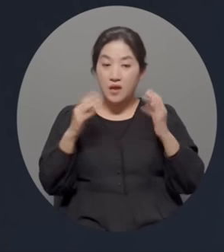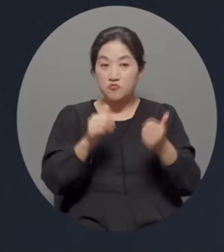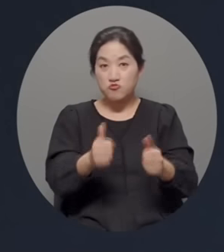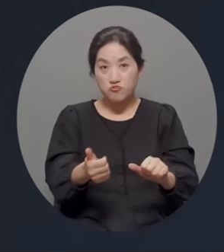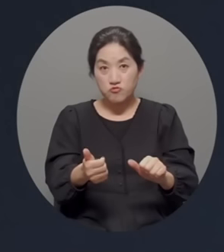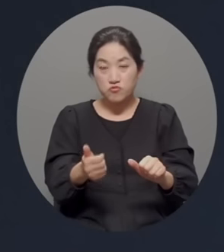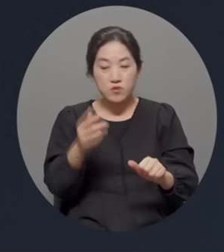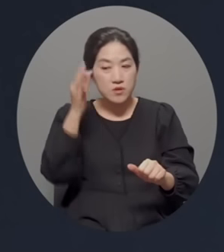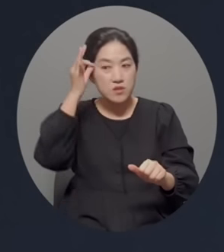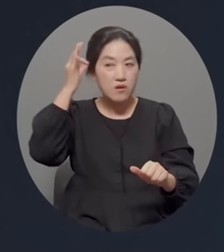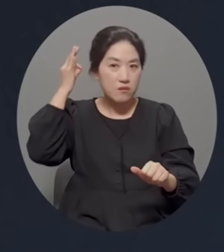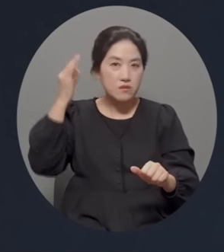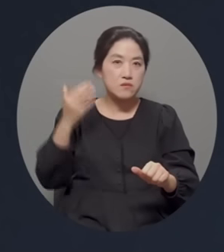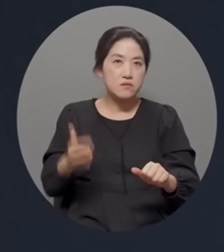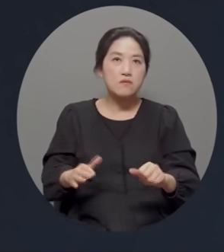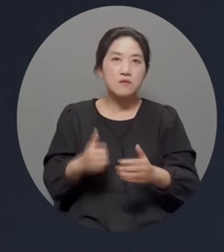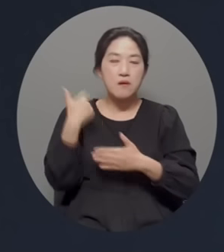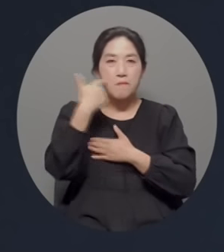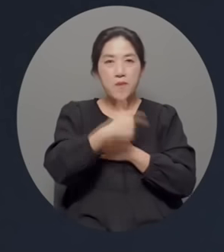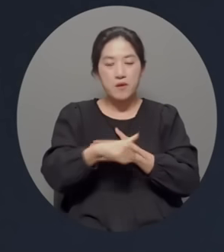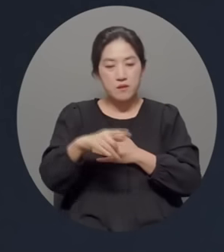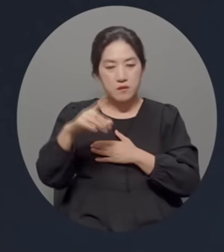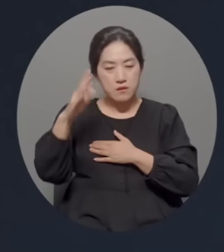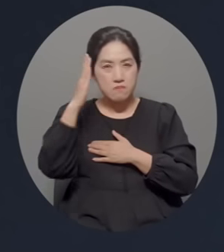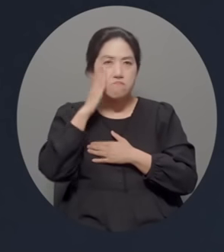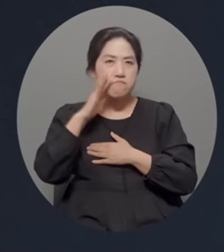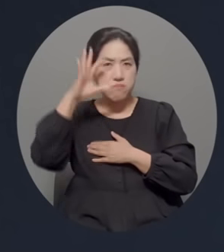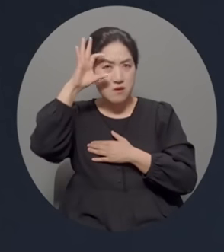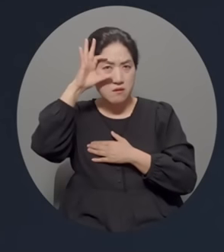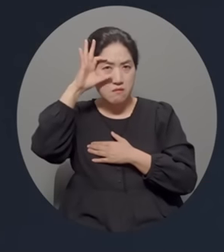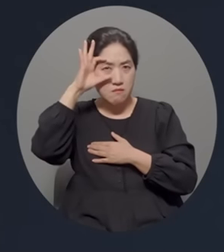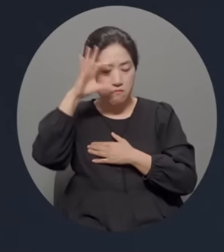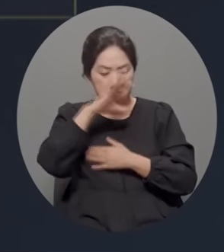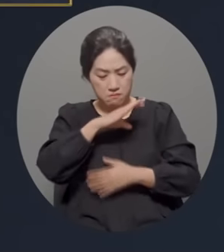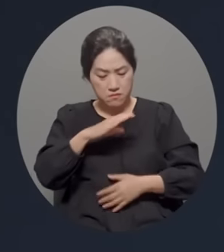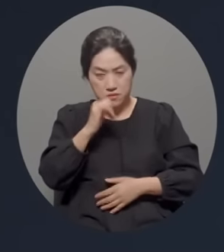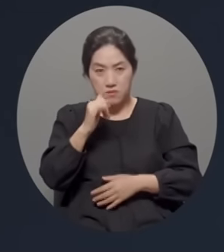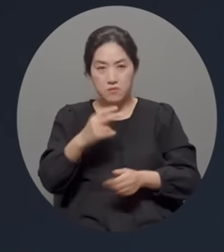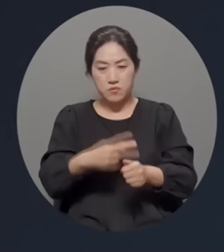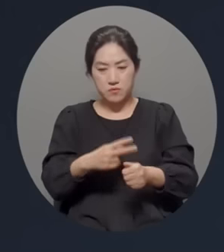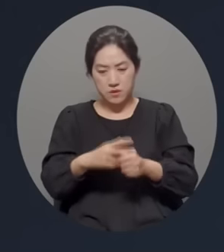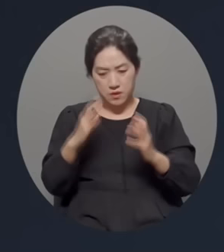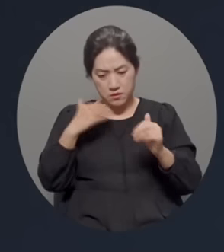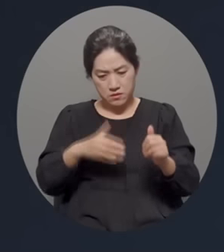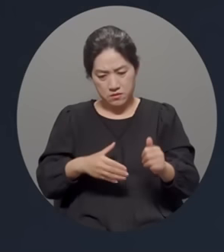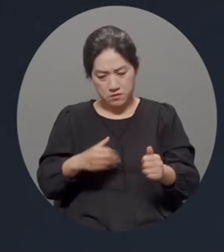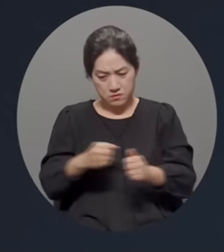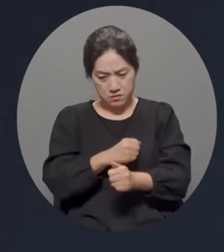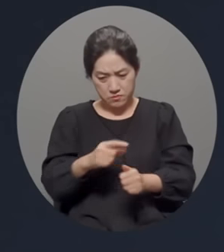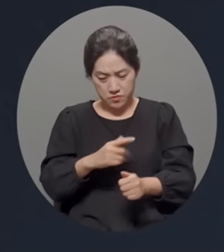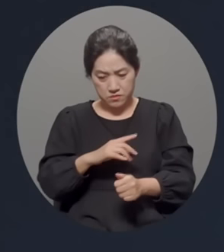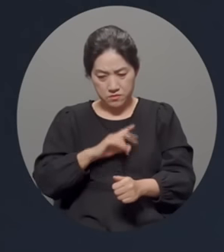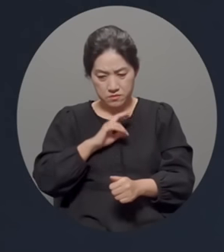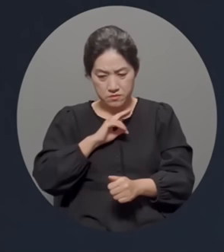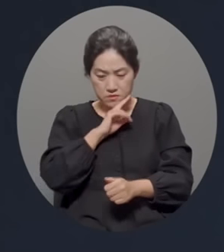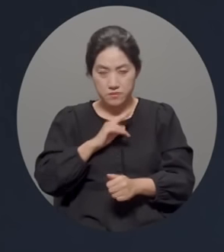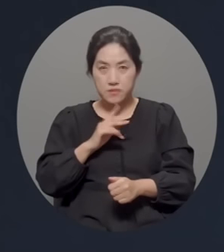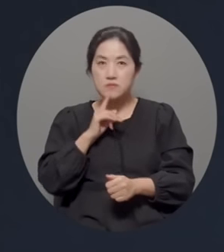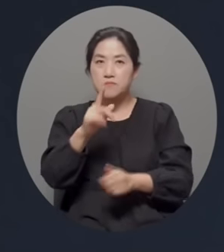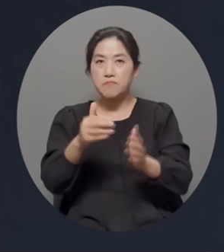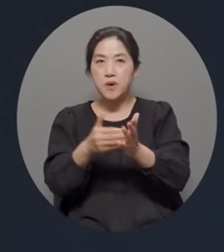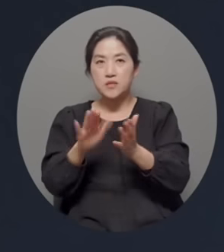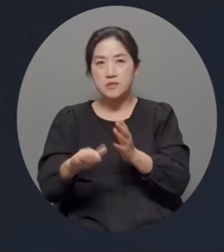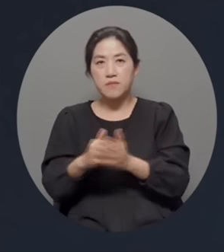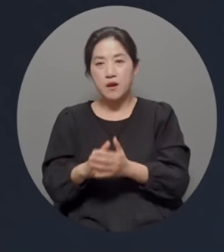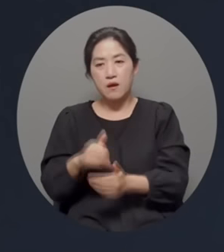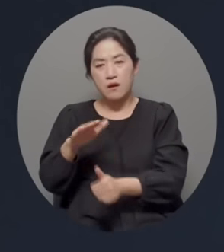숨지기 열흘 전 신체에서 멍자국이 발견됐습니다. 교사가 아동학대를 의심해 신고했지만 아이는 별다른